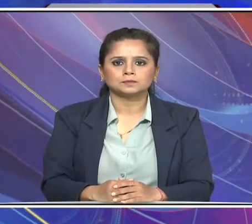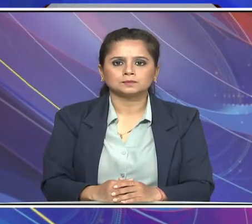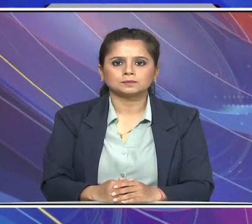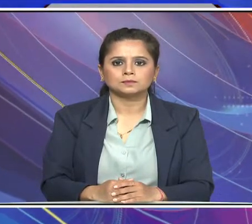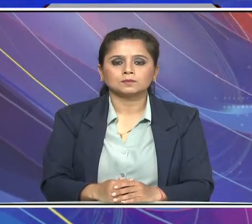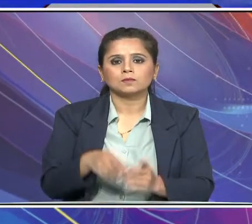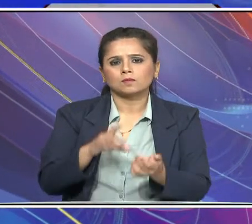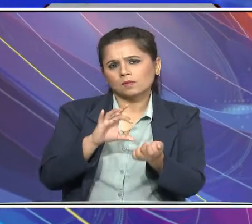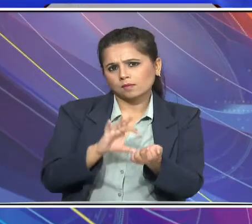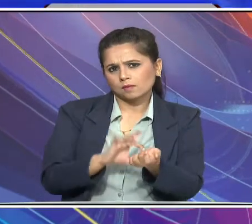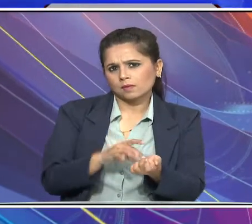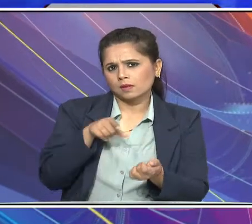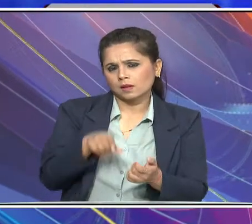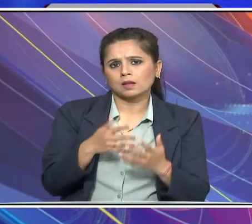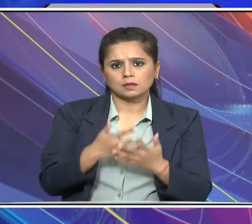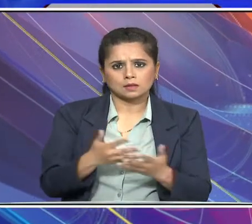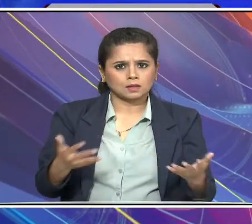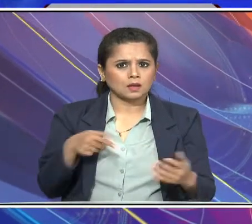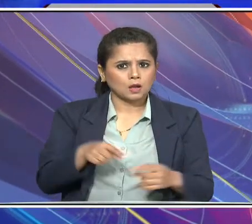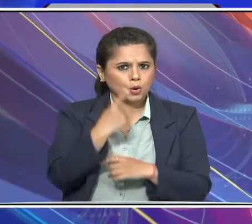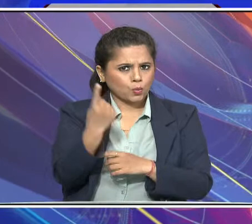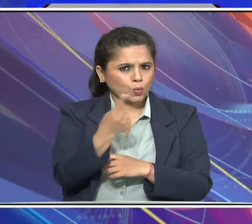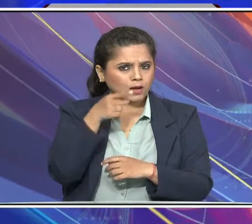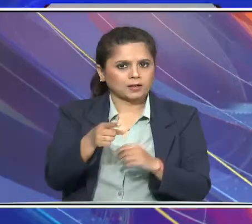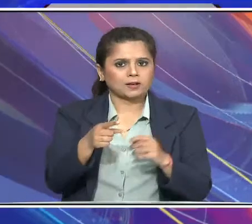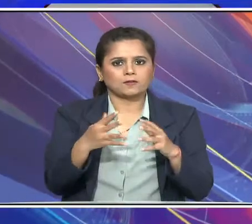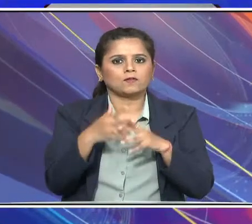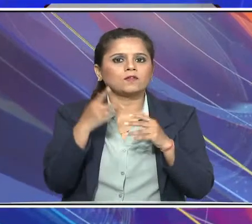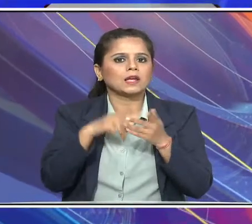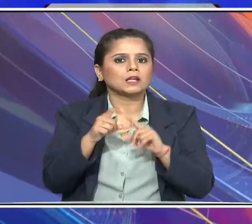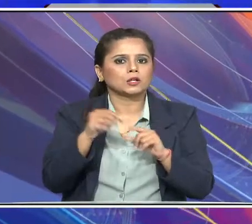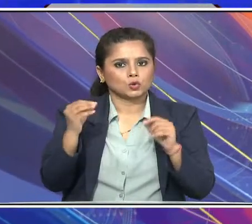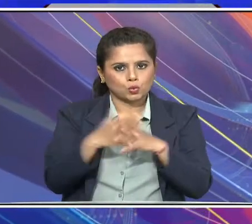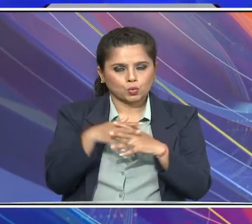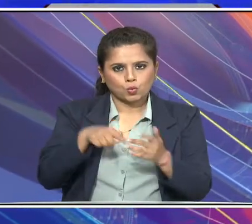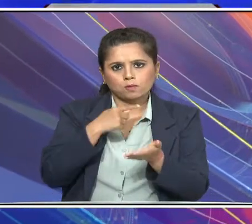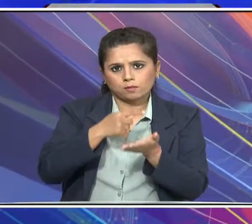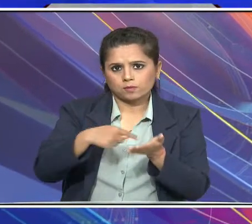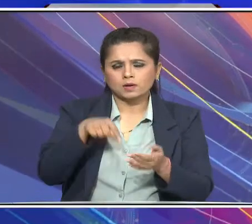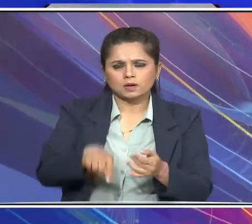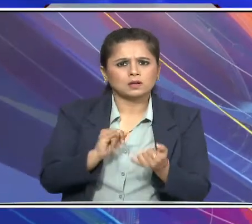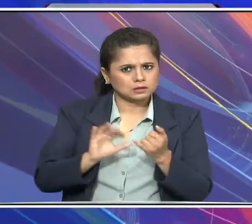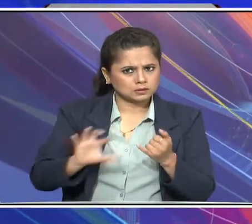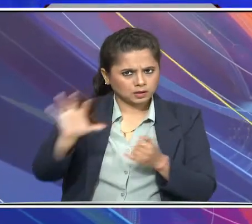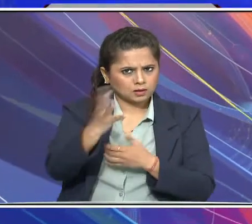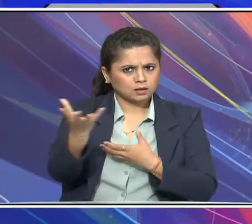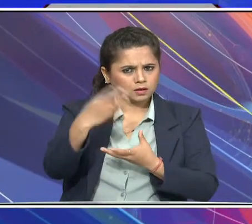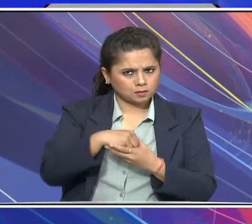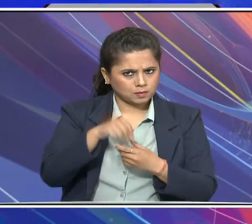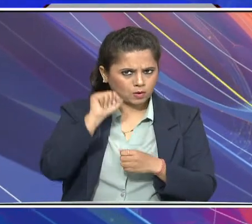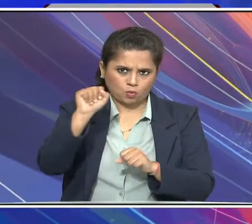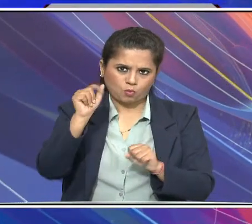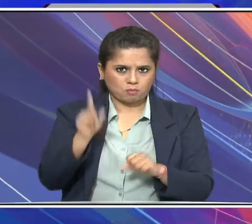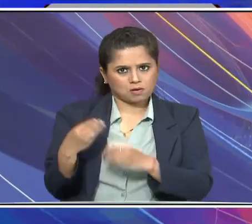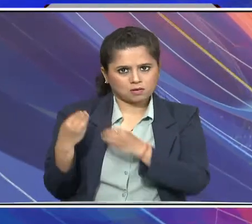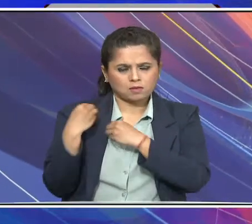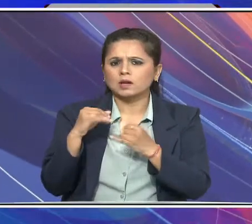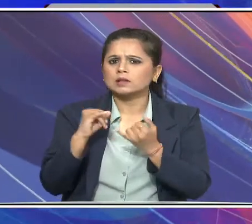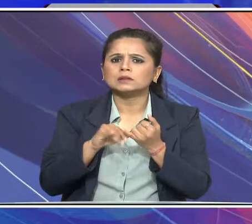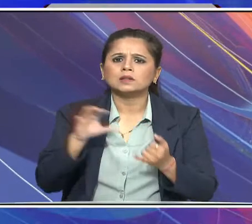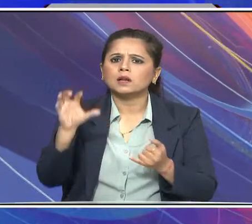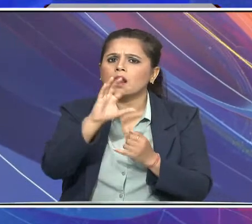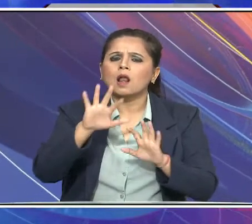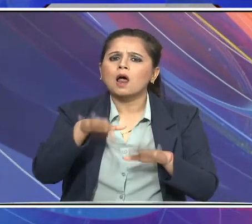मेडिकल डिवाइस के लिए जो सिंगल विंडो क्लीयरेंस की बात कर रहे हैं उसमें राज्यों की भूमिका भी होगी तो राज्य किस तरह से